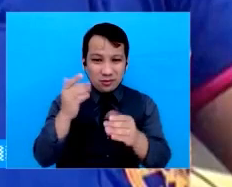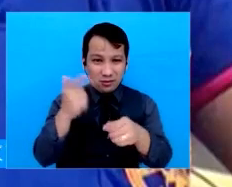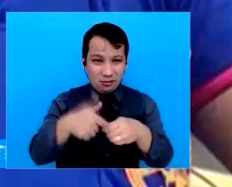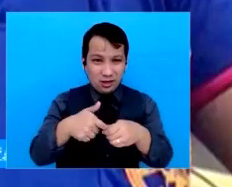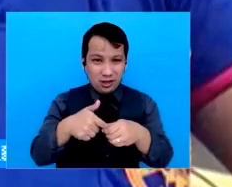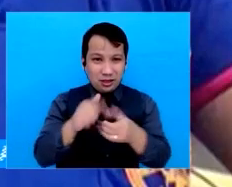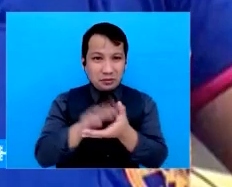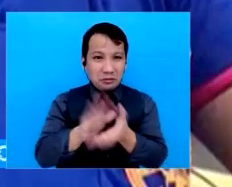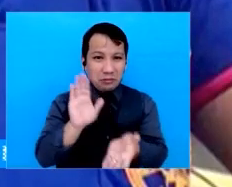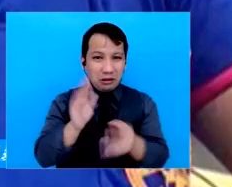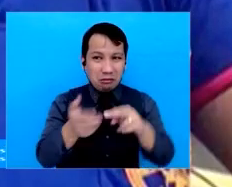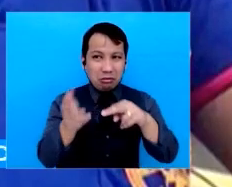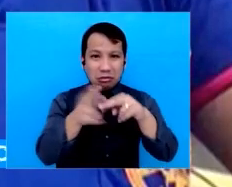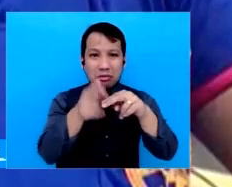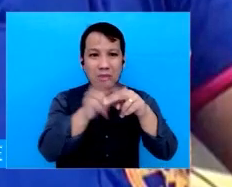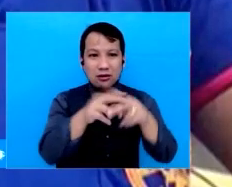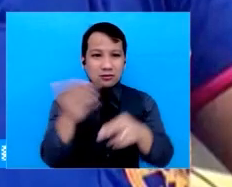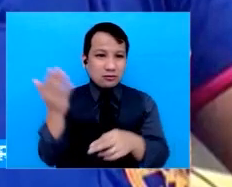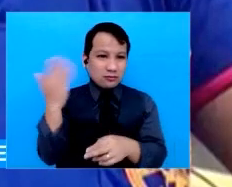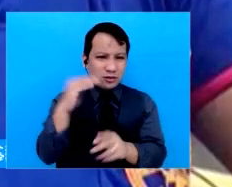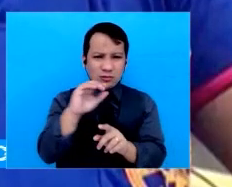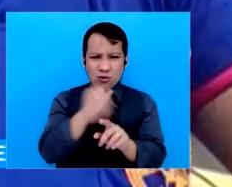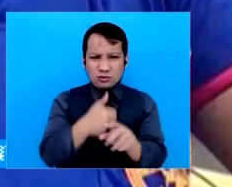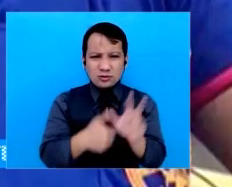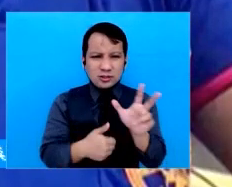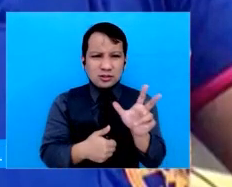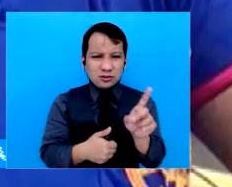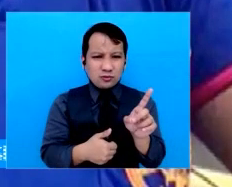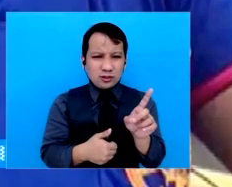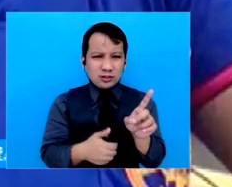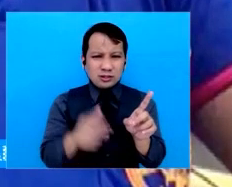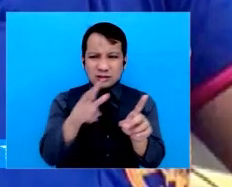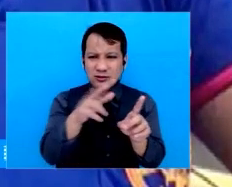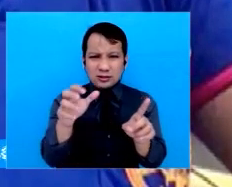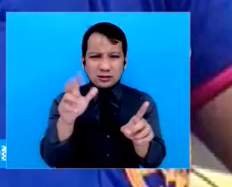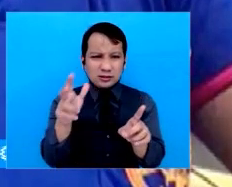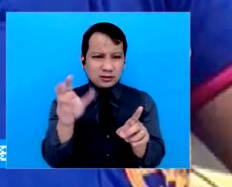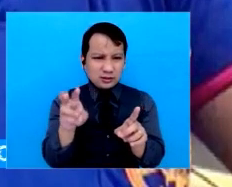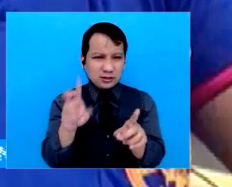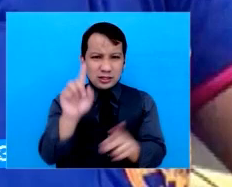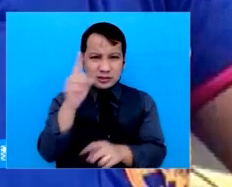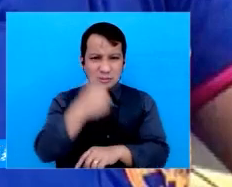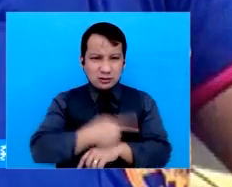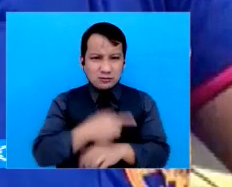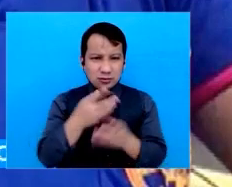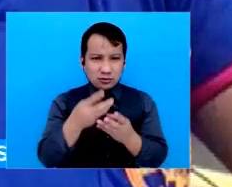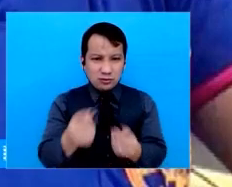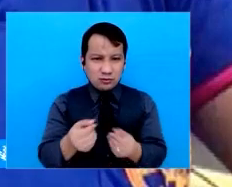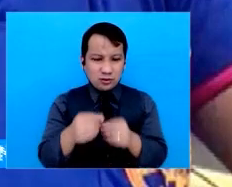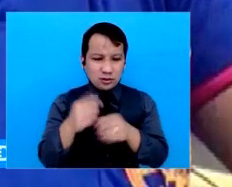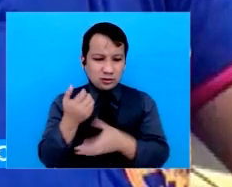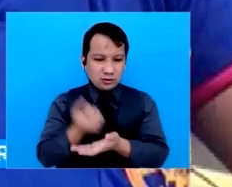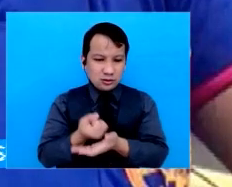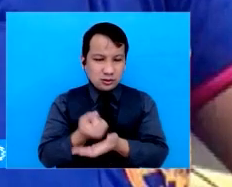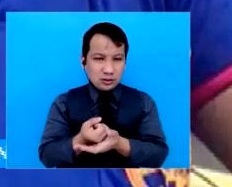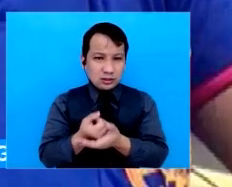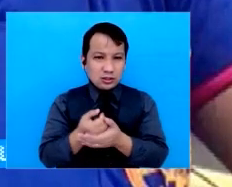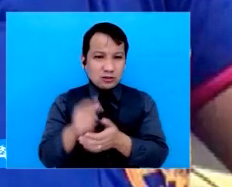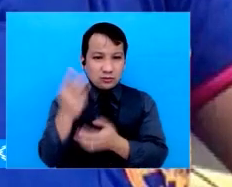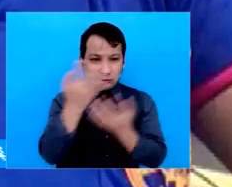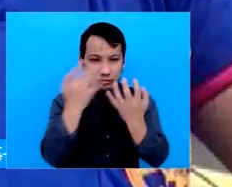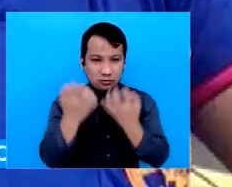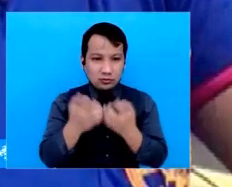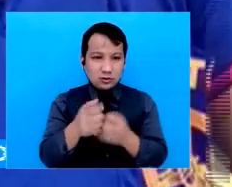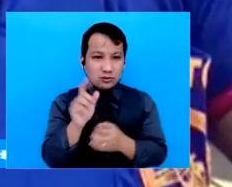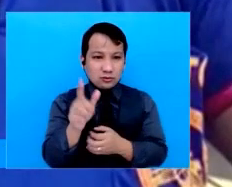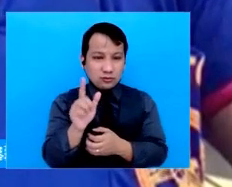petrolyo. Mula po noong August 31, ay halos 336 pesos kada araw ang nawawalang kita ng mga driver na nagkukonsume ng 20 liters per